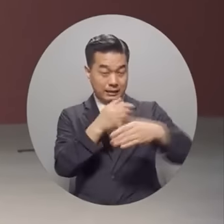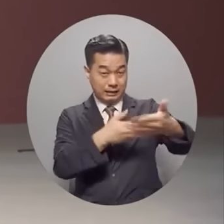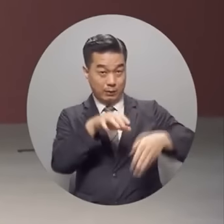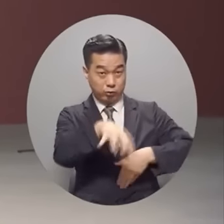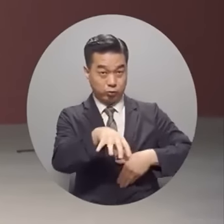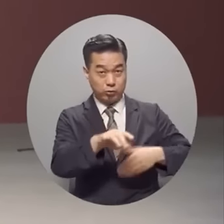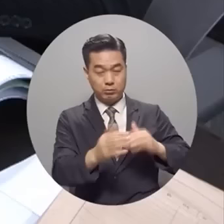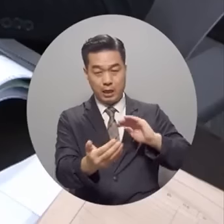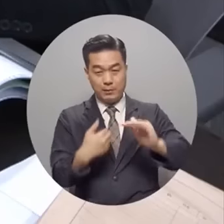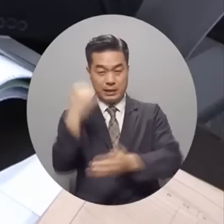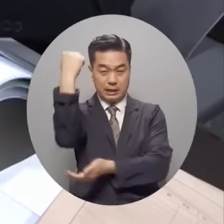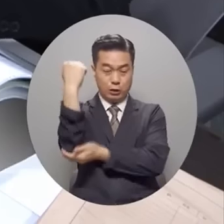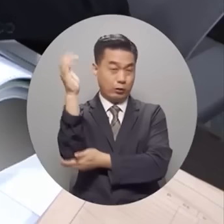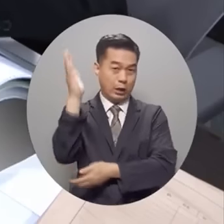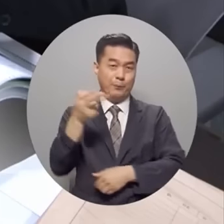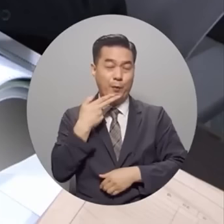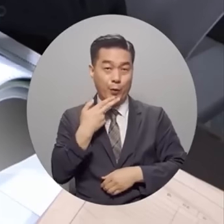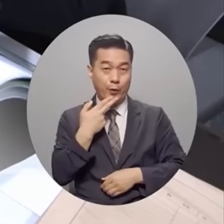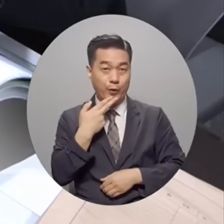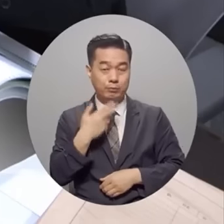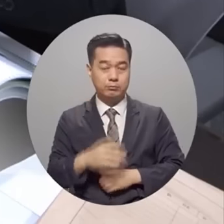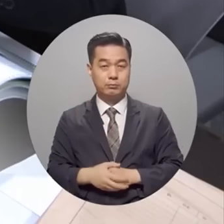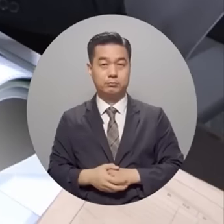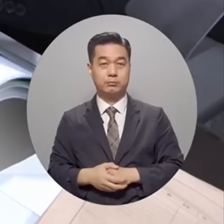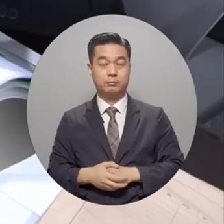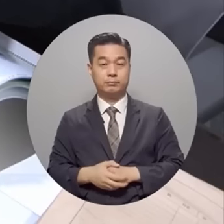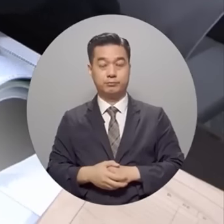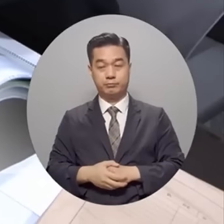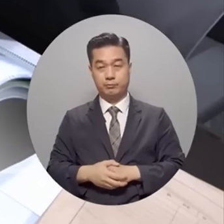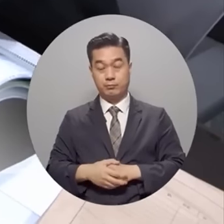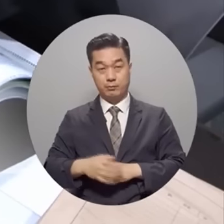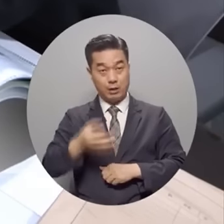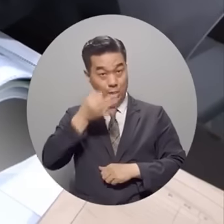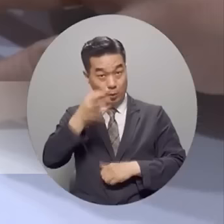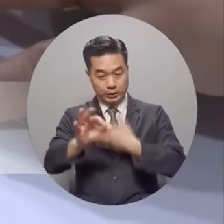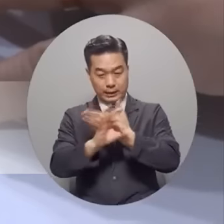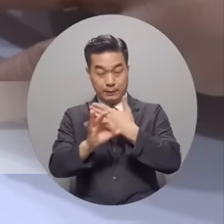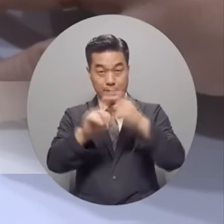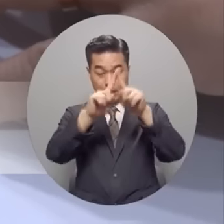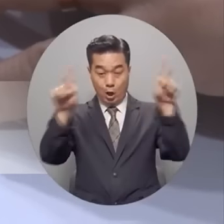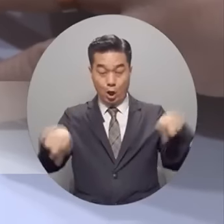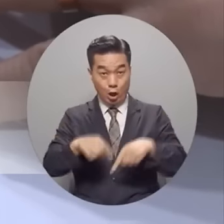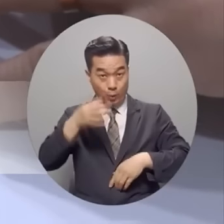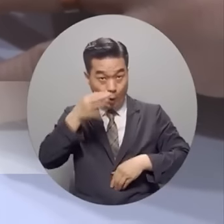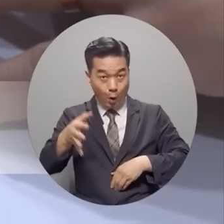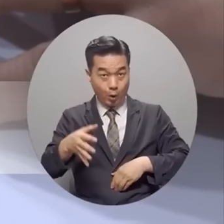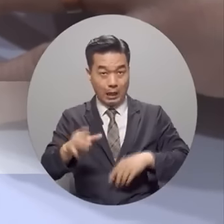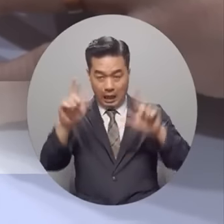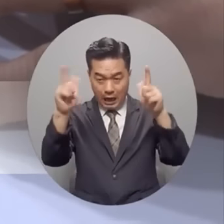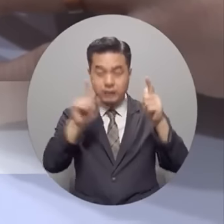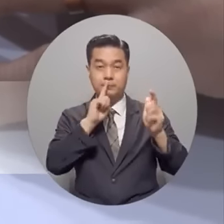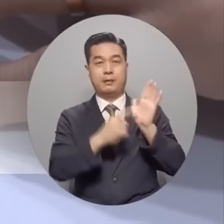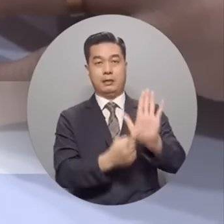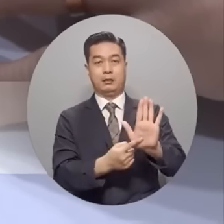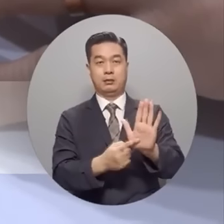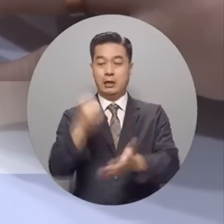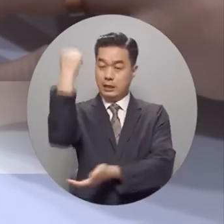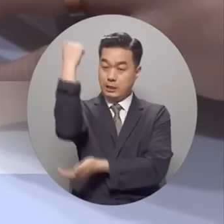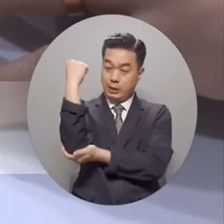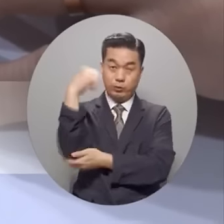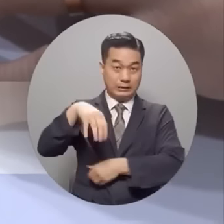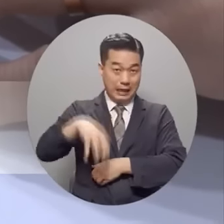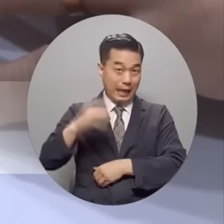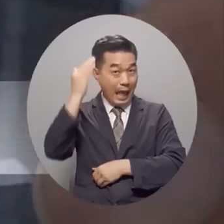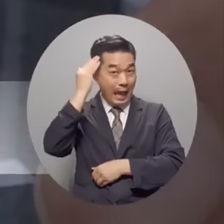겁니다. 그러자 분양 사업자 측은 모델하우스에 있던 입체 모양을 제시하며 반박했습니다. 기둥이 들어설 자리에